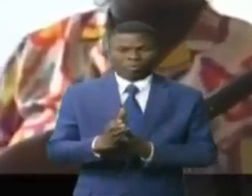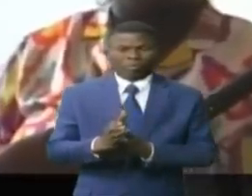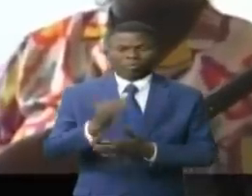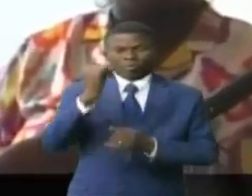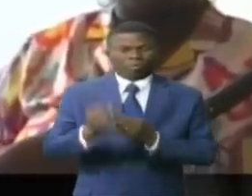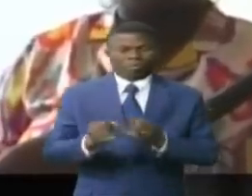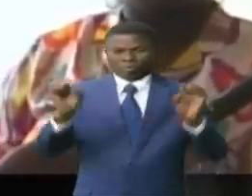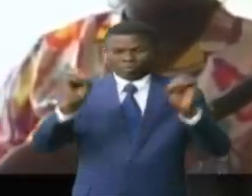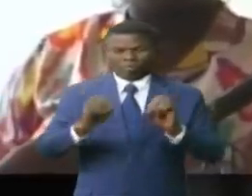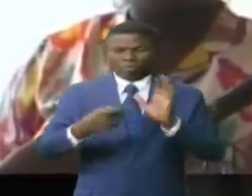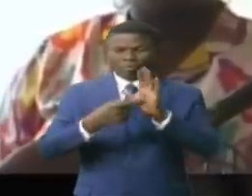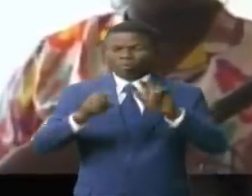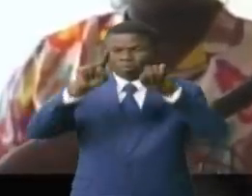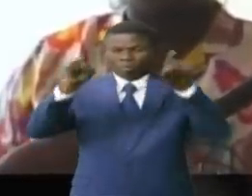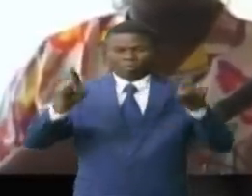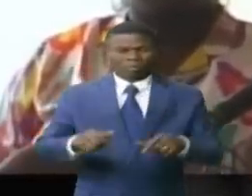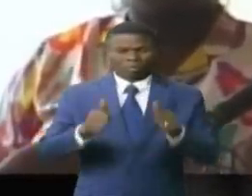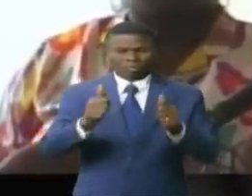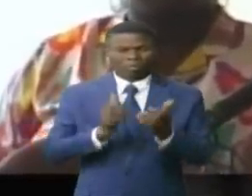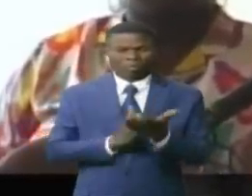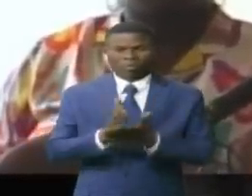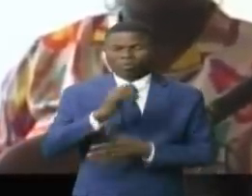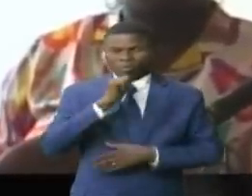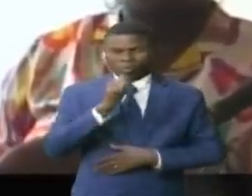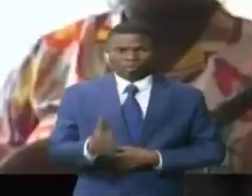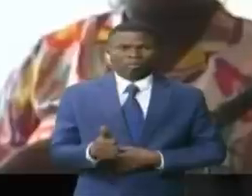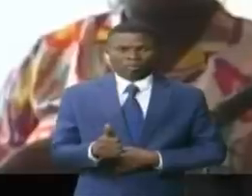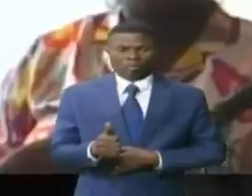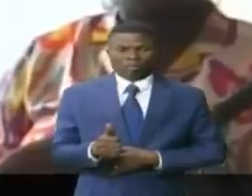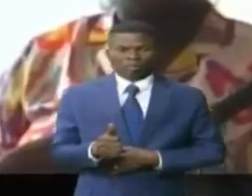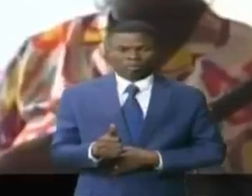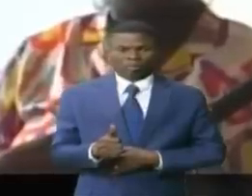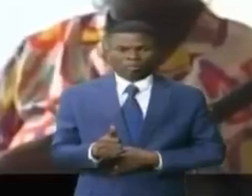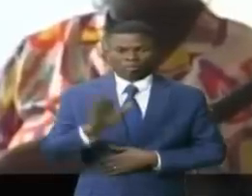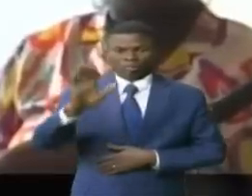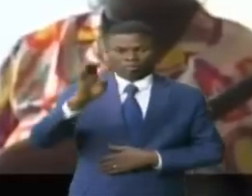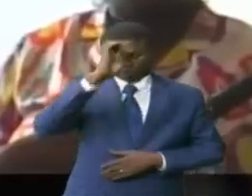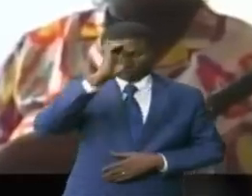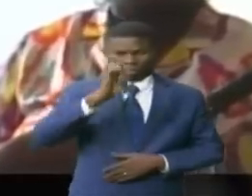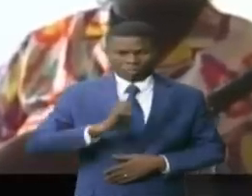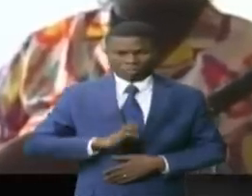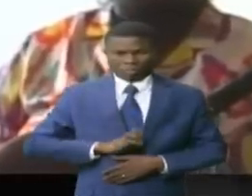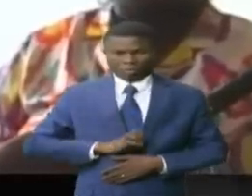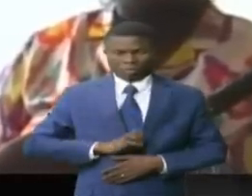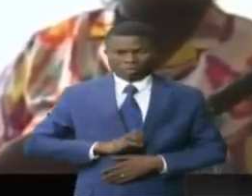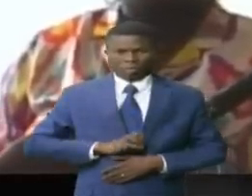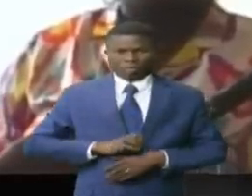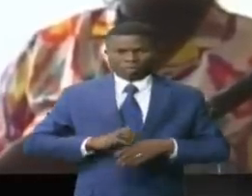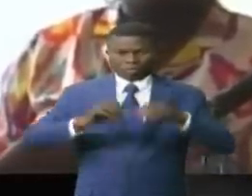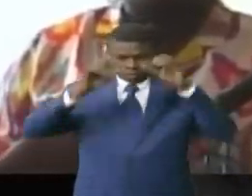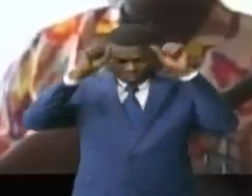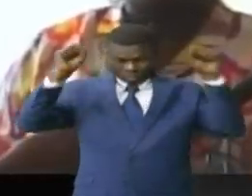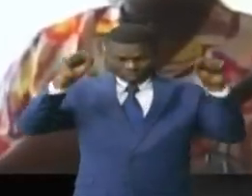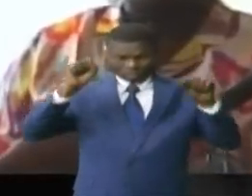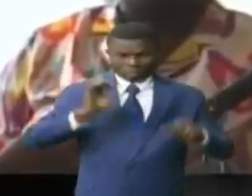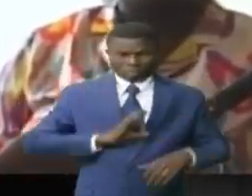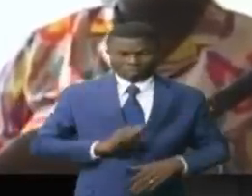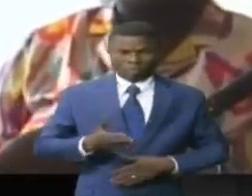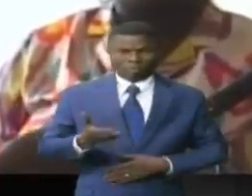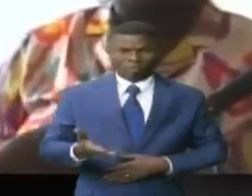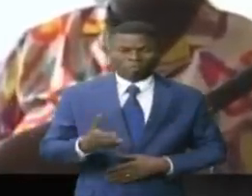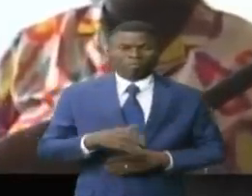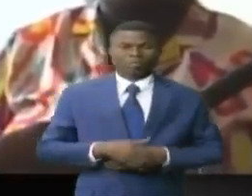finalisée. La réforme qui lui a été confiée par son Excellence Monsieur le Président de la République, chef de l'État,